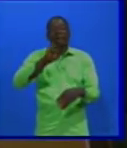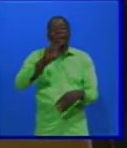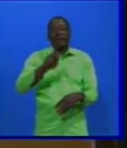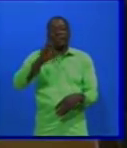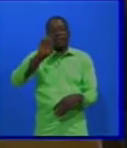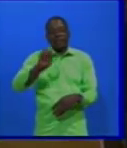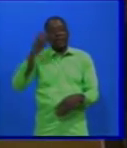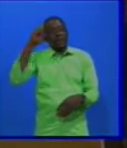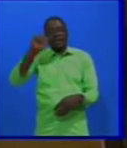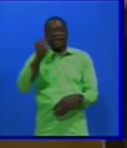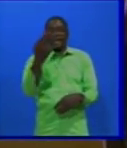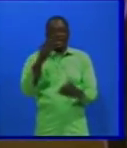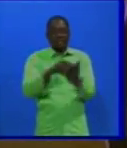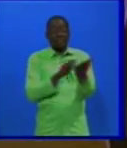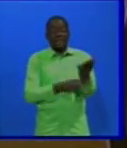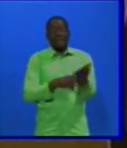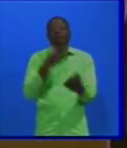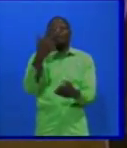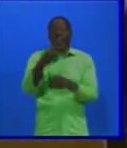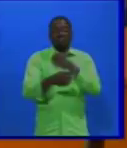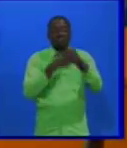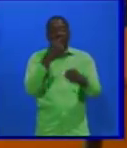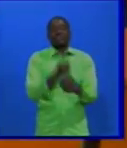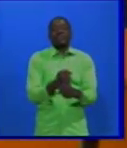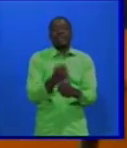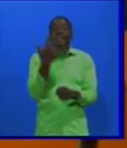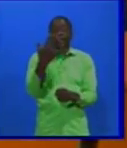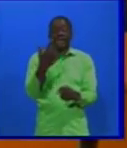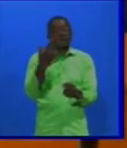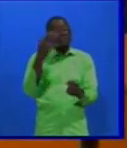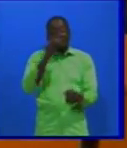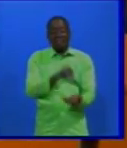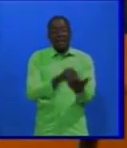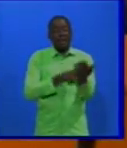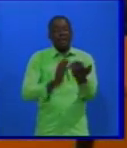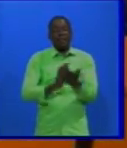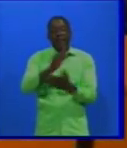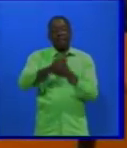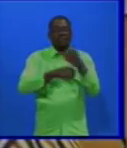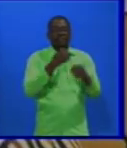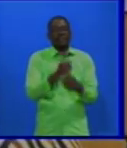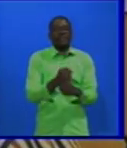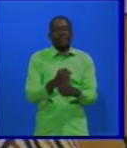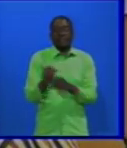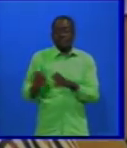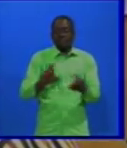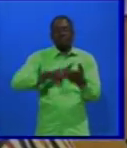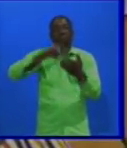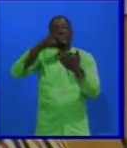milliards de francs CFA en 3 ans, soit 5 milliards par an. Nous avons mis en place tout un mécanisme avec les